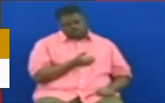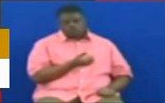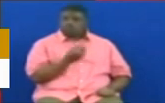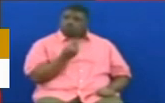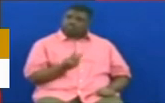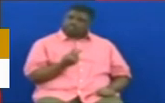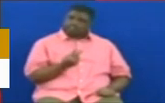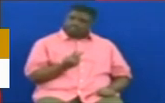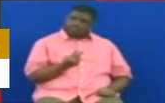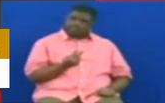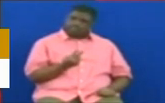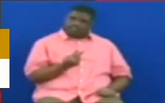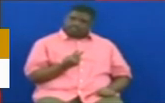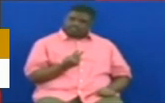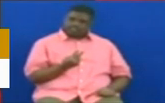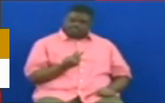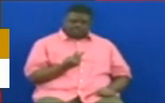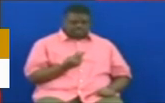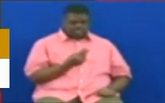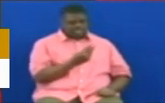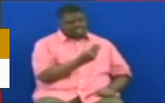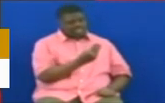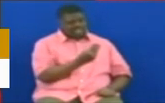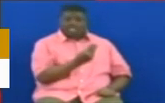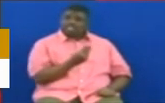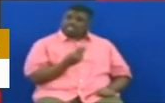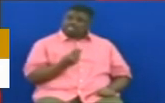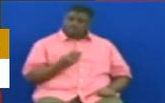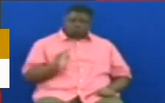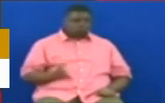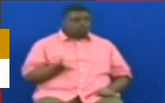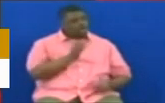pili, ukurasa wa 33,